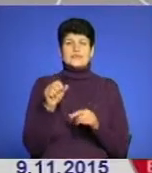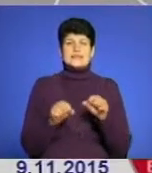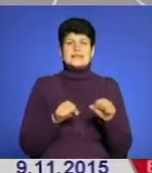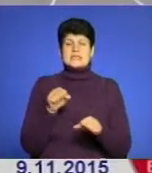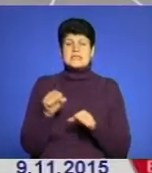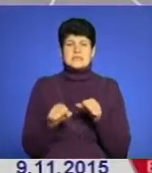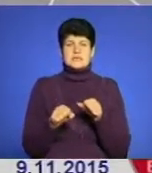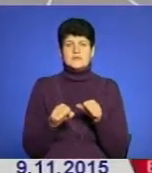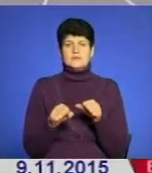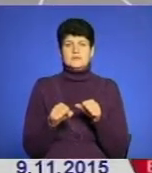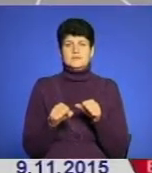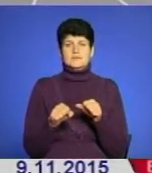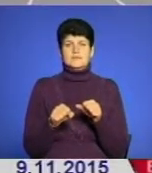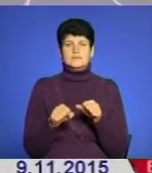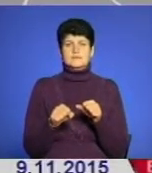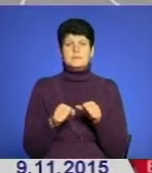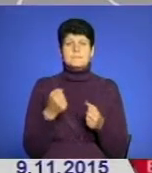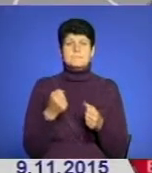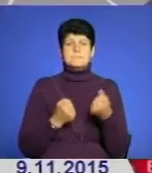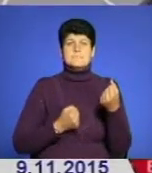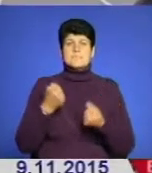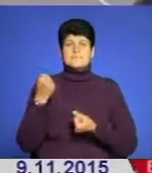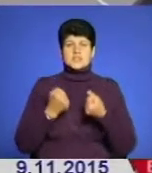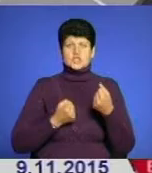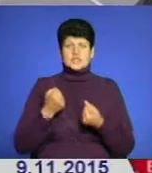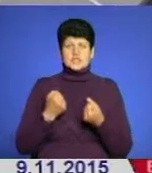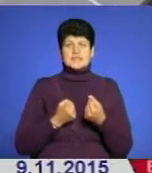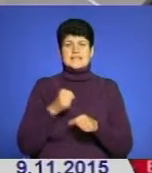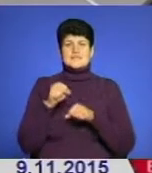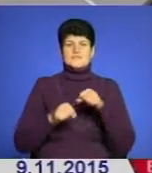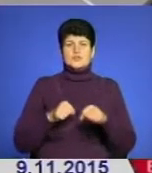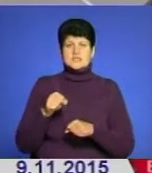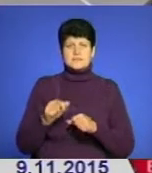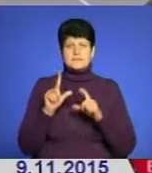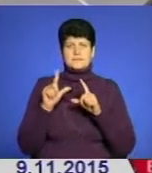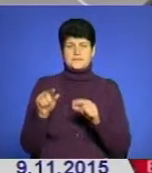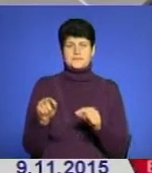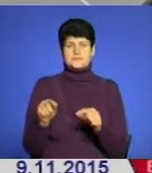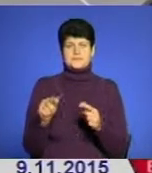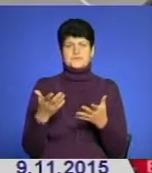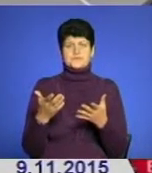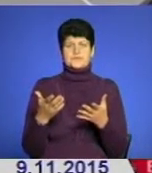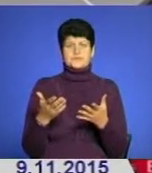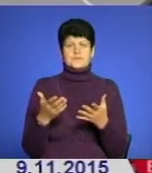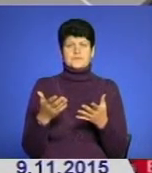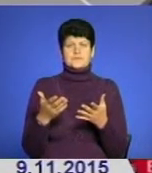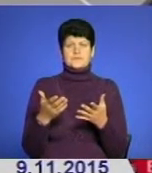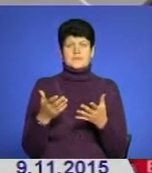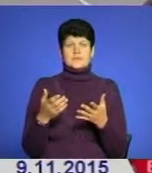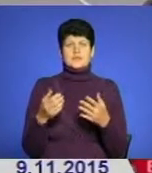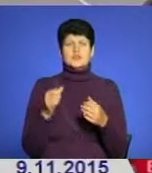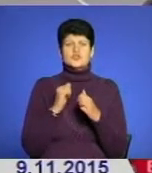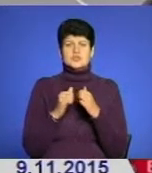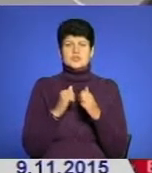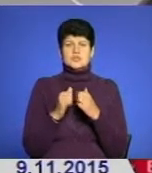по і машини, і велосипеди їздять. Воно і збиває